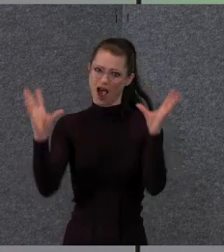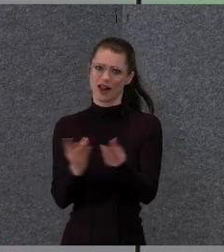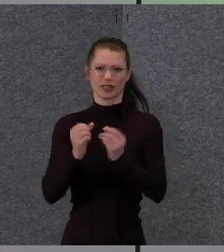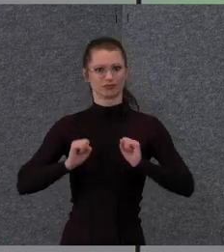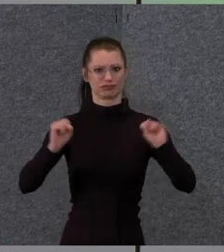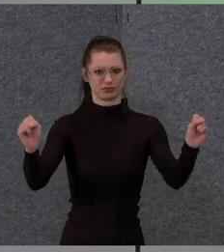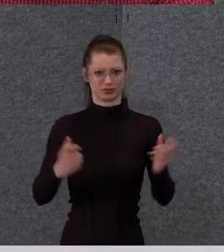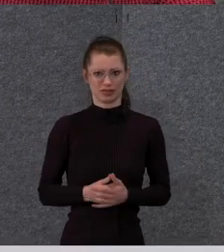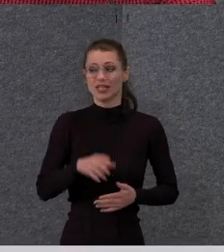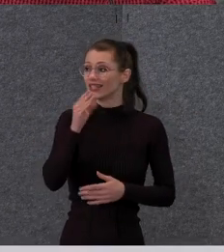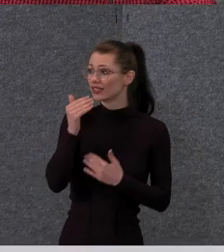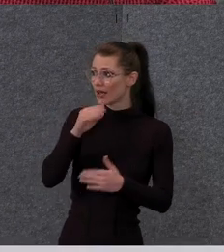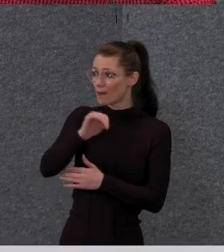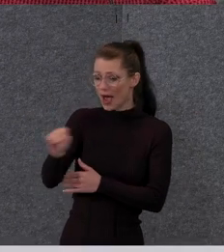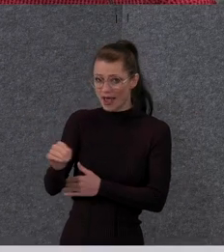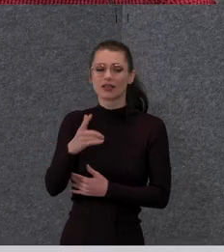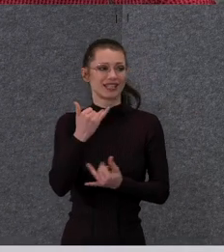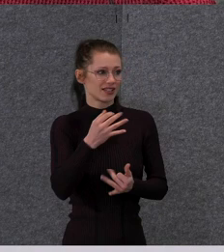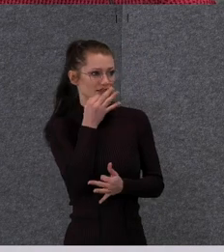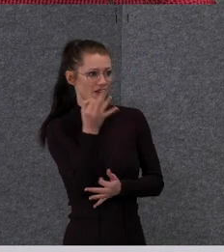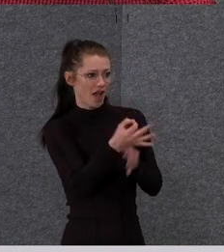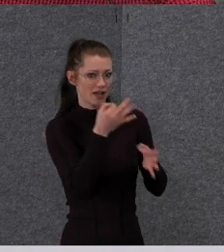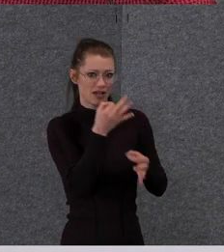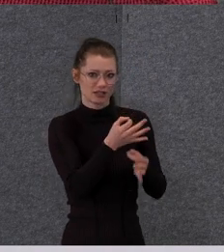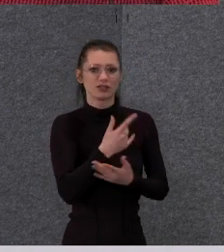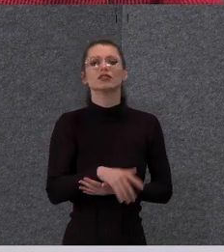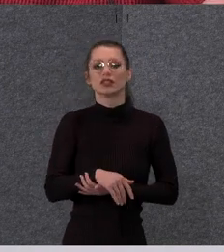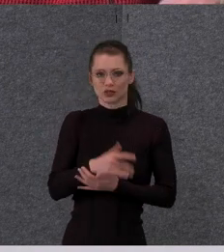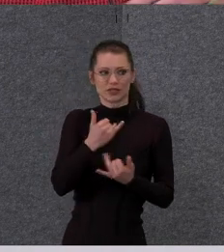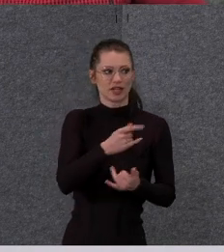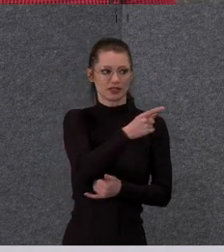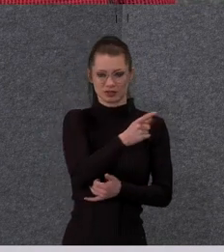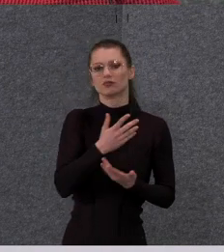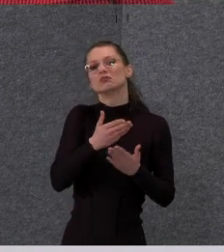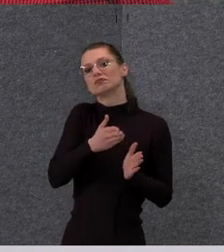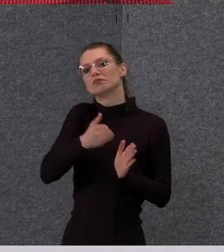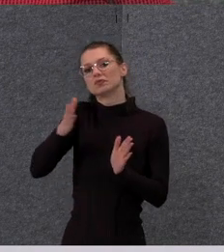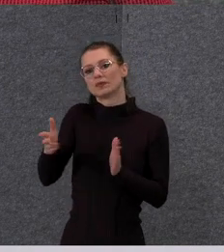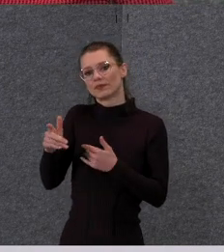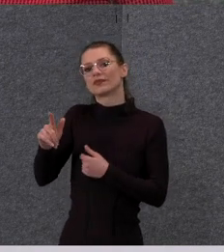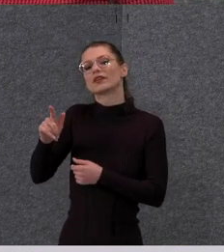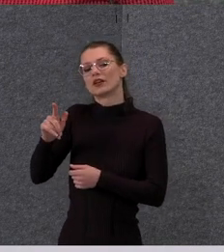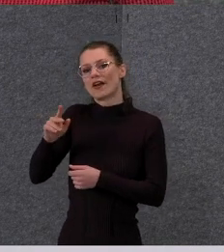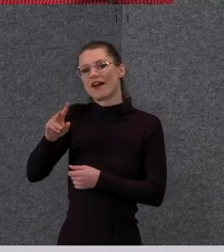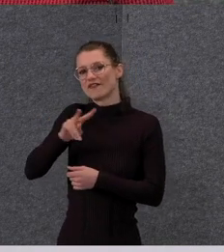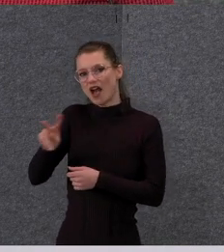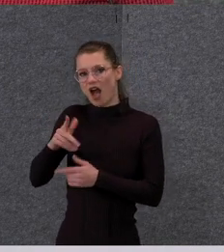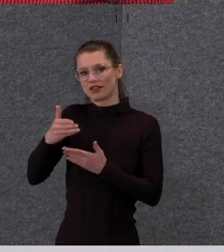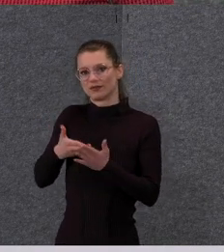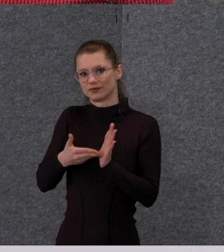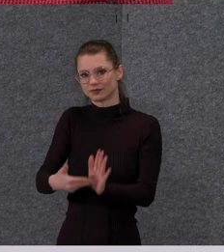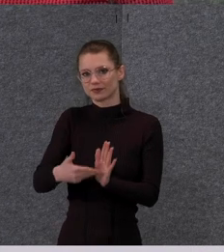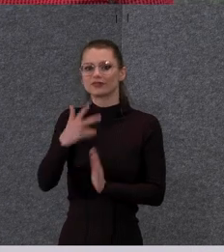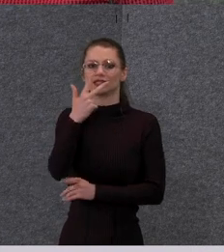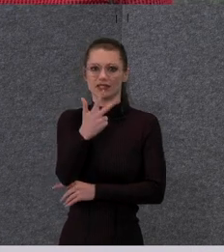Vielen Dank, Mike. Es liegen Fragen an dich vor, die wie gewohnt Virat vorstellen wird. Lieber Mike, zum jetzigen Zeitpunkt liegen